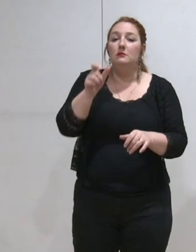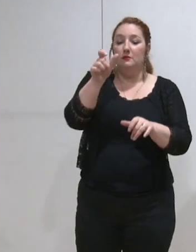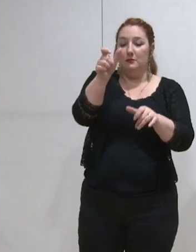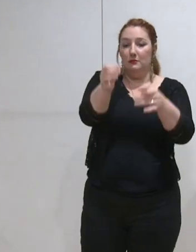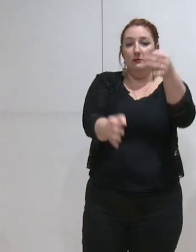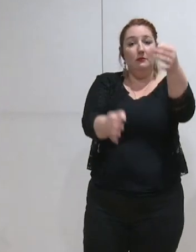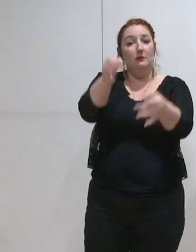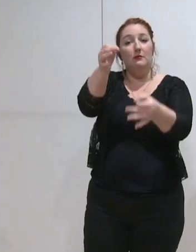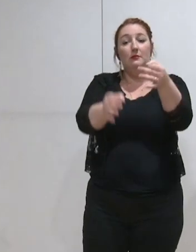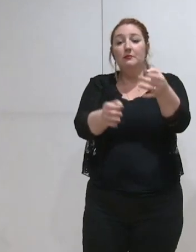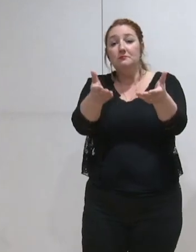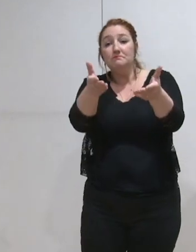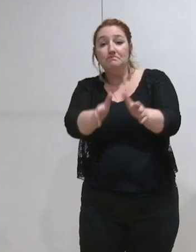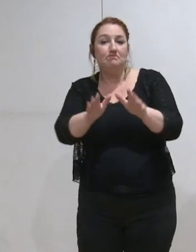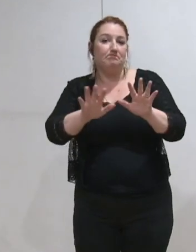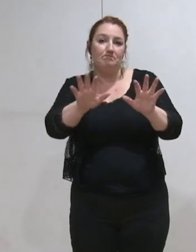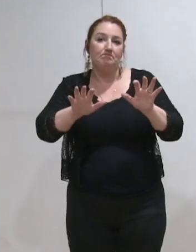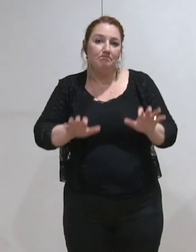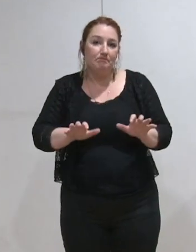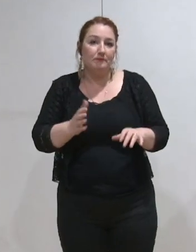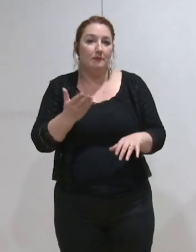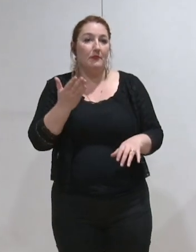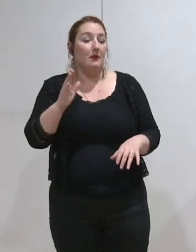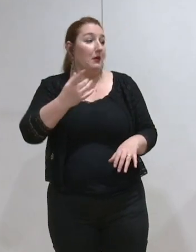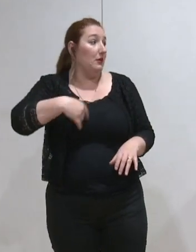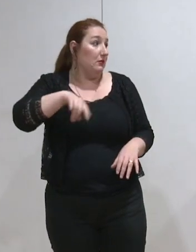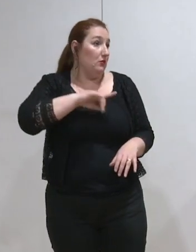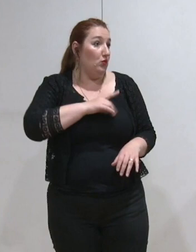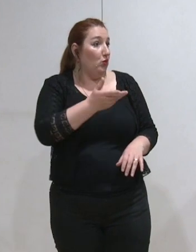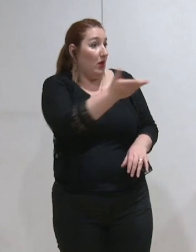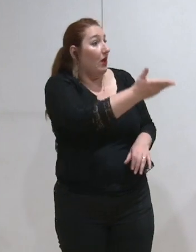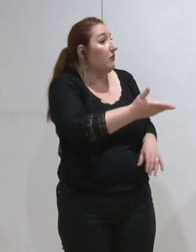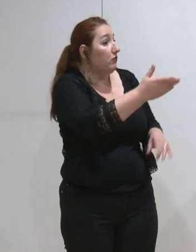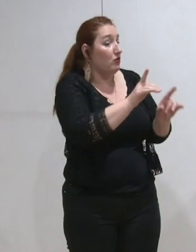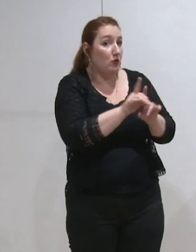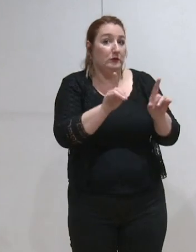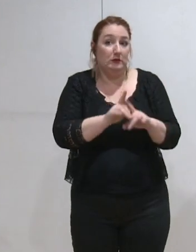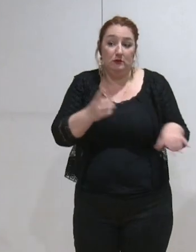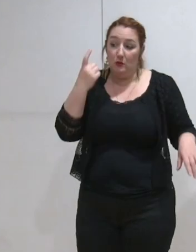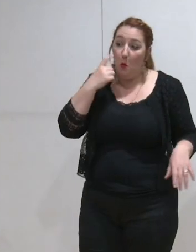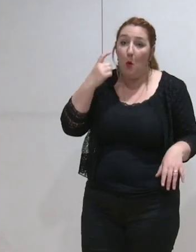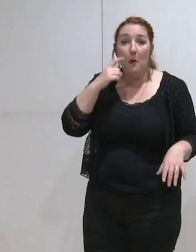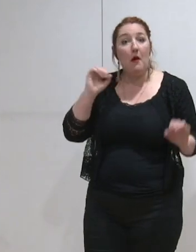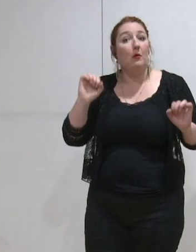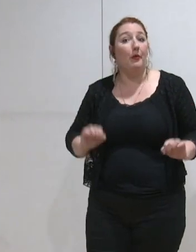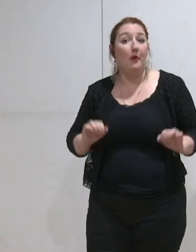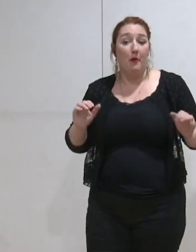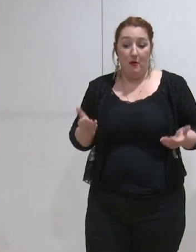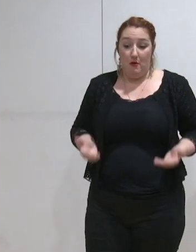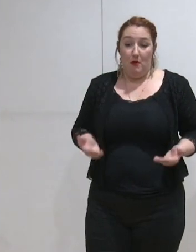seront prises mais sans préjuger nous et vous le constat s'impose il y a désormais un